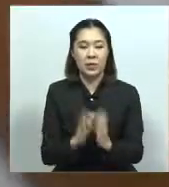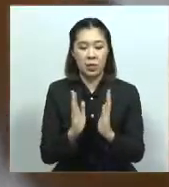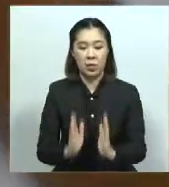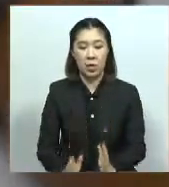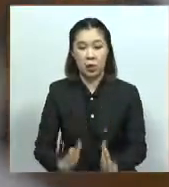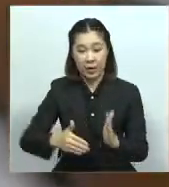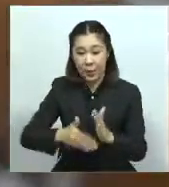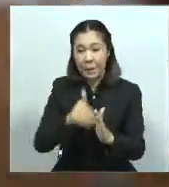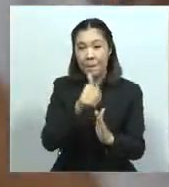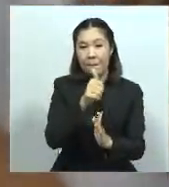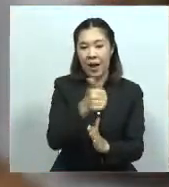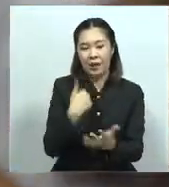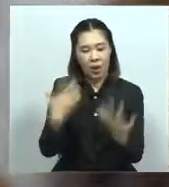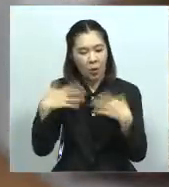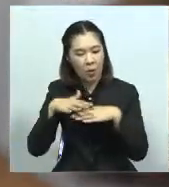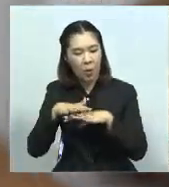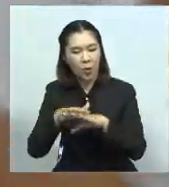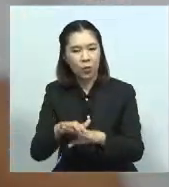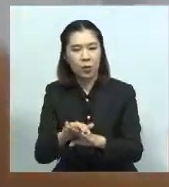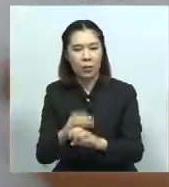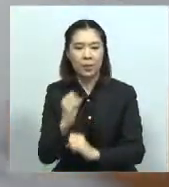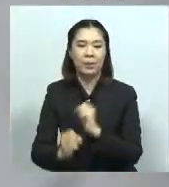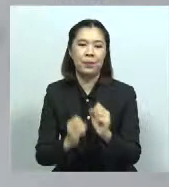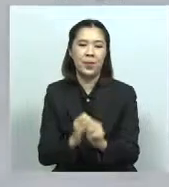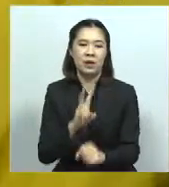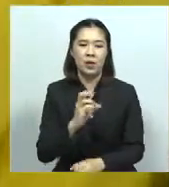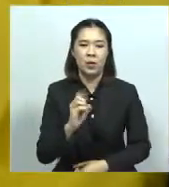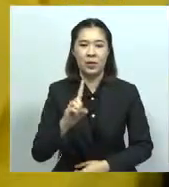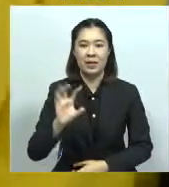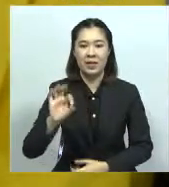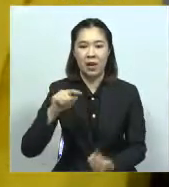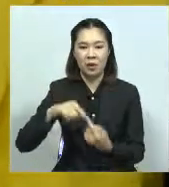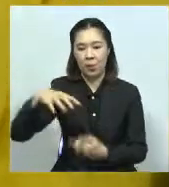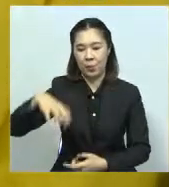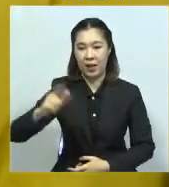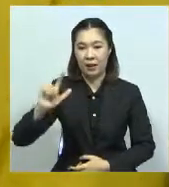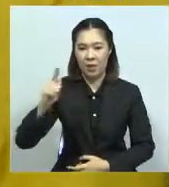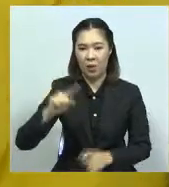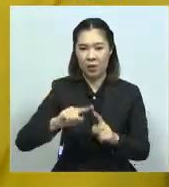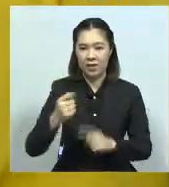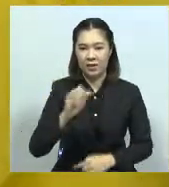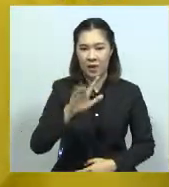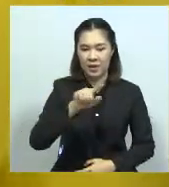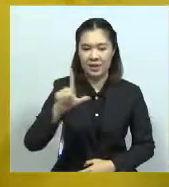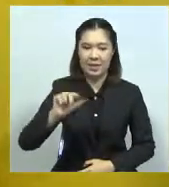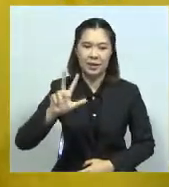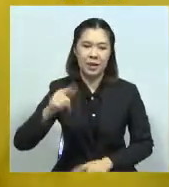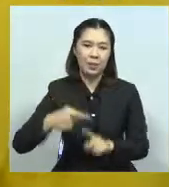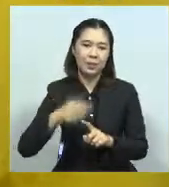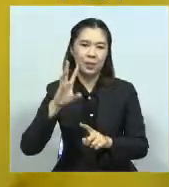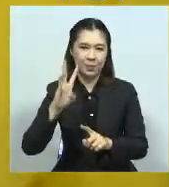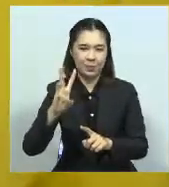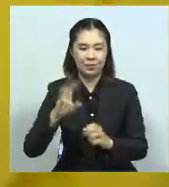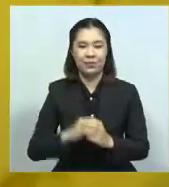รก็จะได้รับโอกาสไปร่วมงานโอท็อปมิดเยียร์2019ที่เมืองทองธานีระหว่างวันที่15ถึง23มิถุนาย